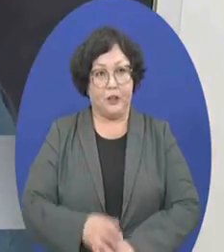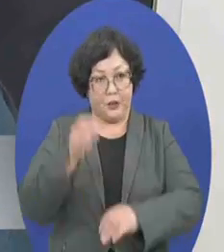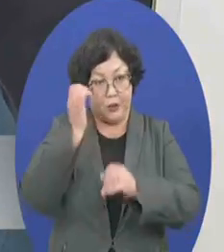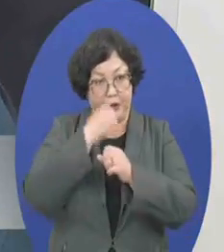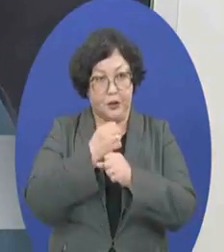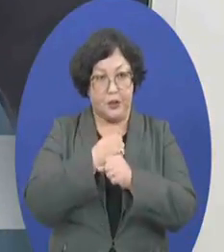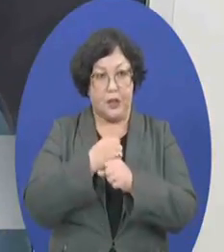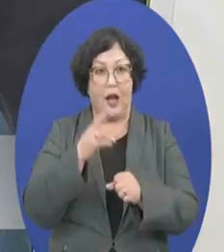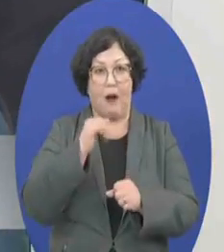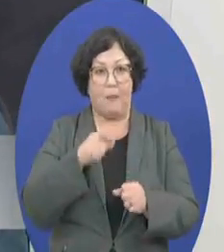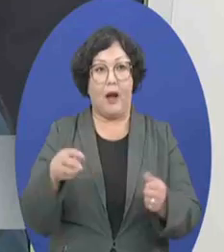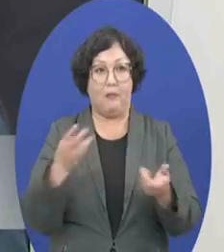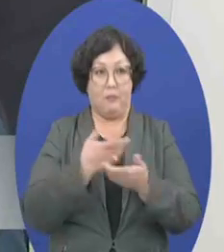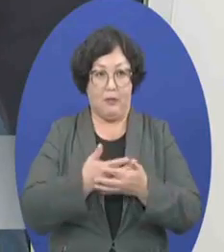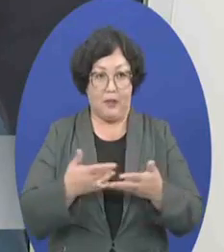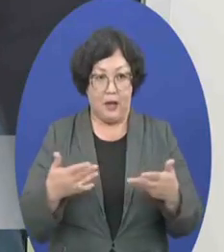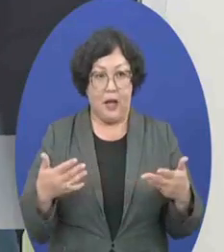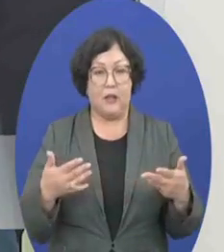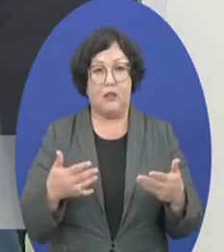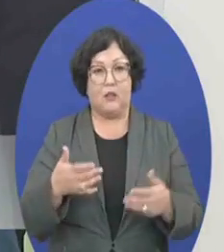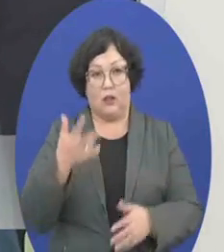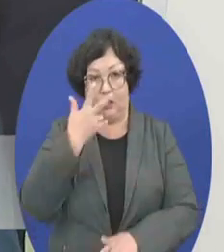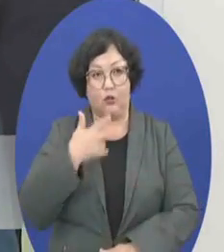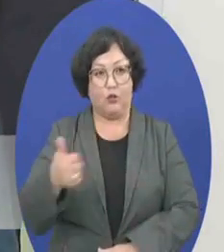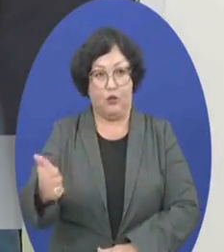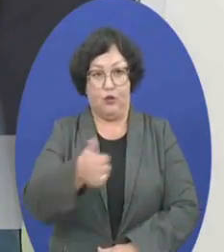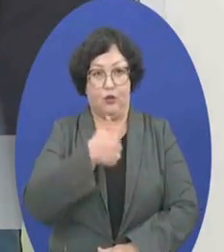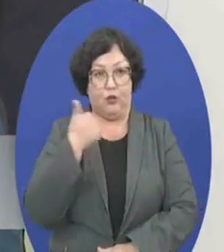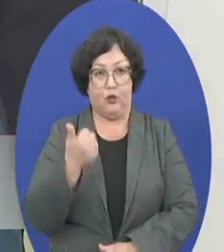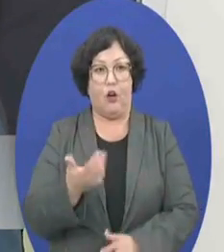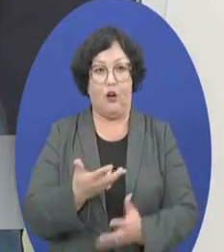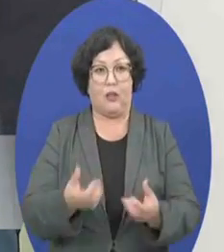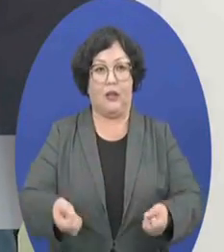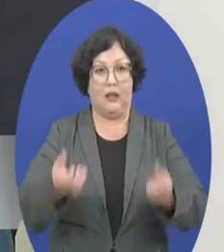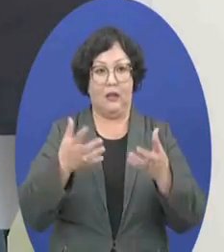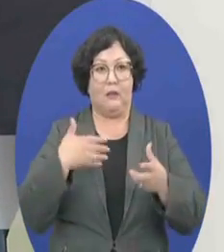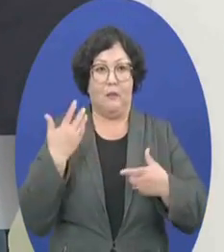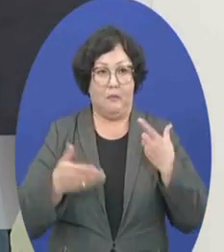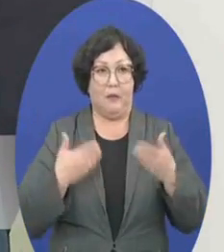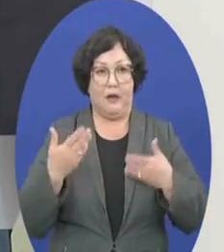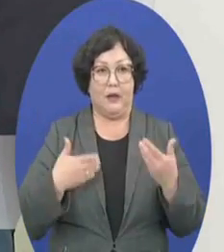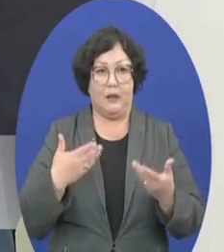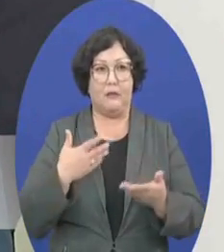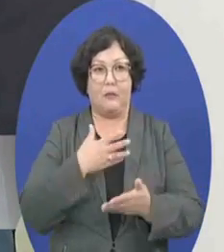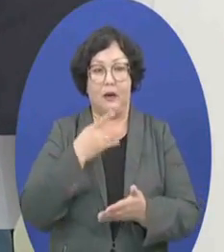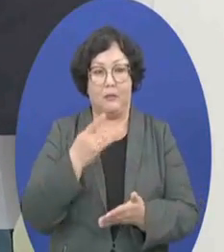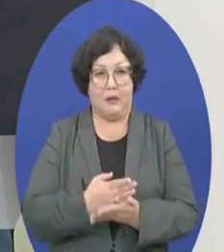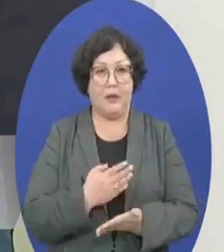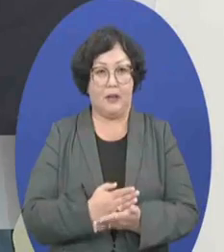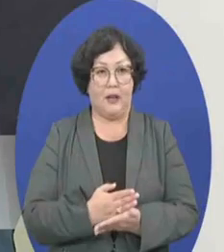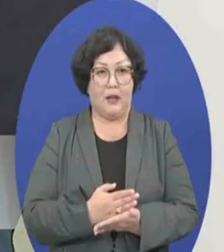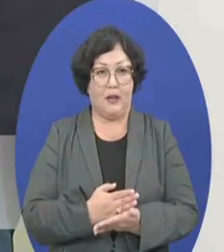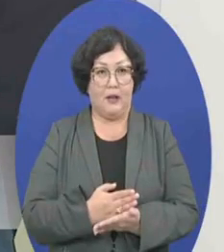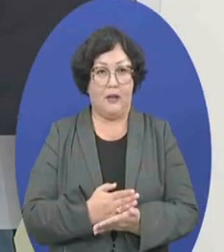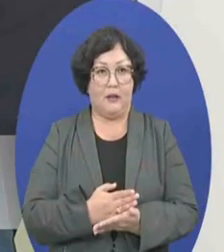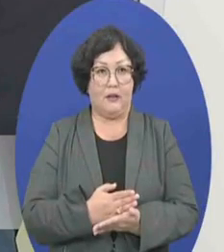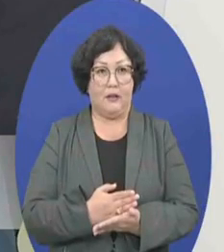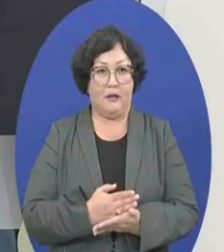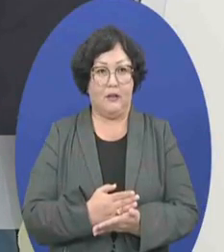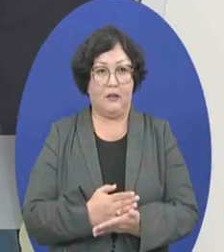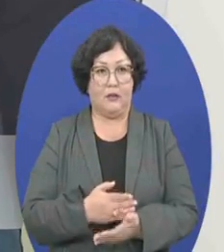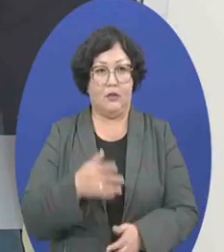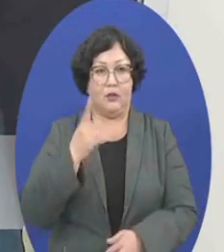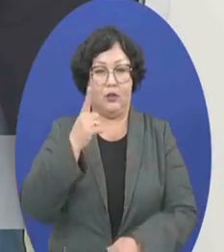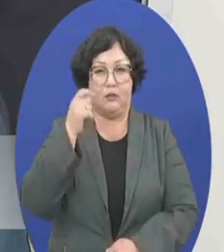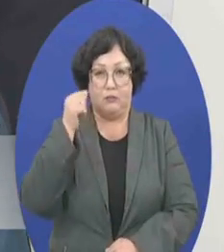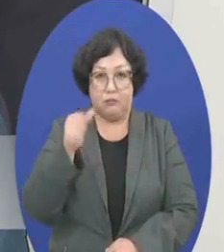Шинжилгээ мэнжилгээний аппарат, мапарат энэ гоё юм нь зөндөө гарч айгүй баярламаар тийм ээ.